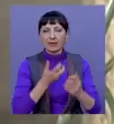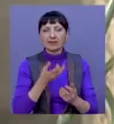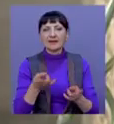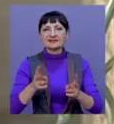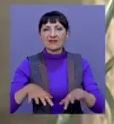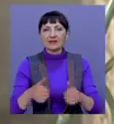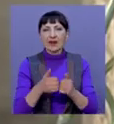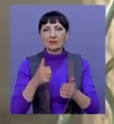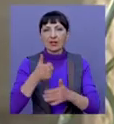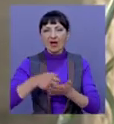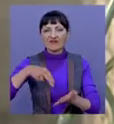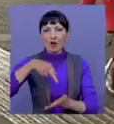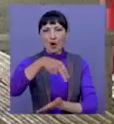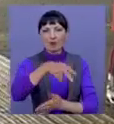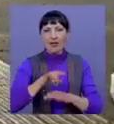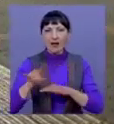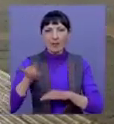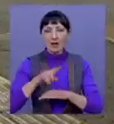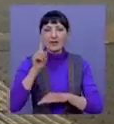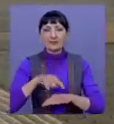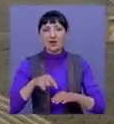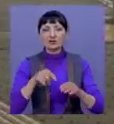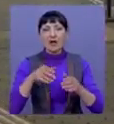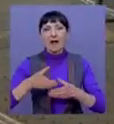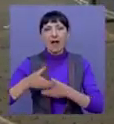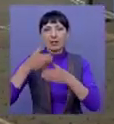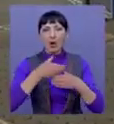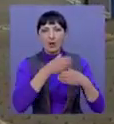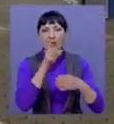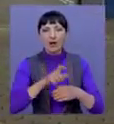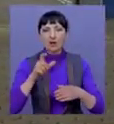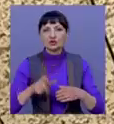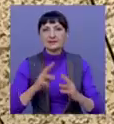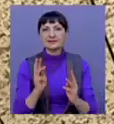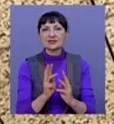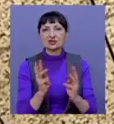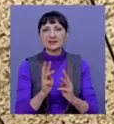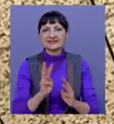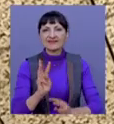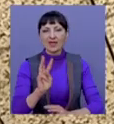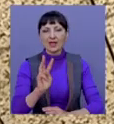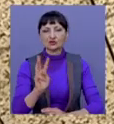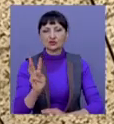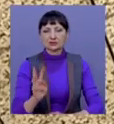около главного входа в терминал. Также перед памятной колонной горожане зажгли символические свечи.